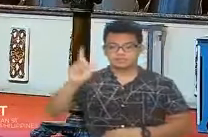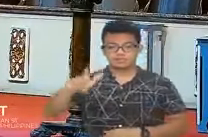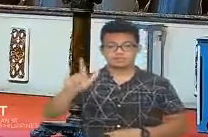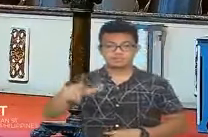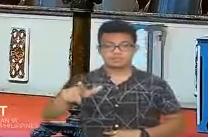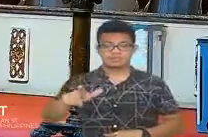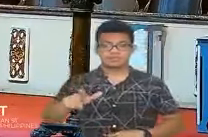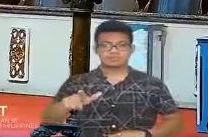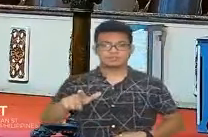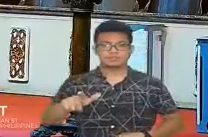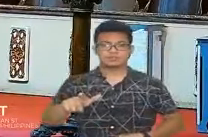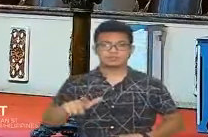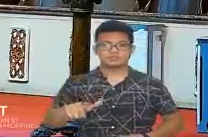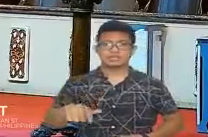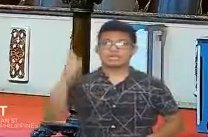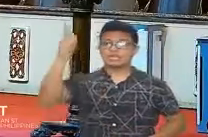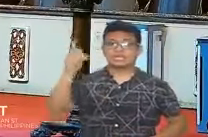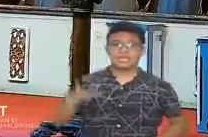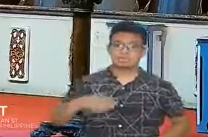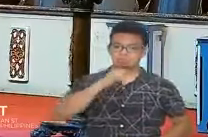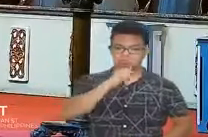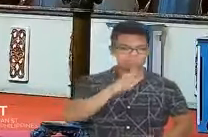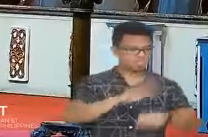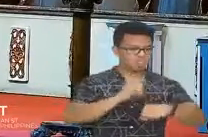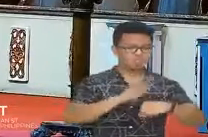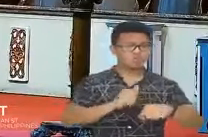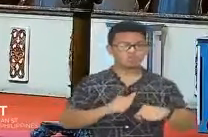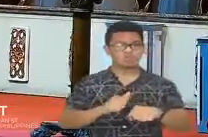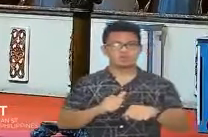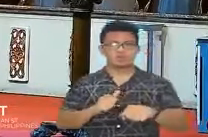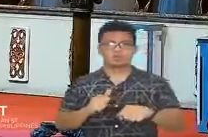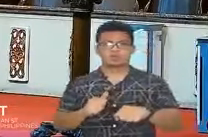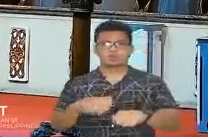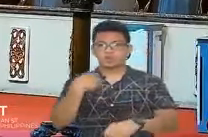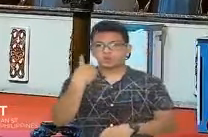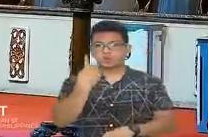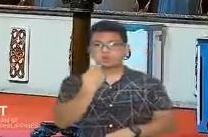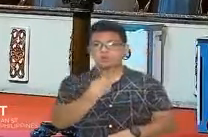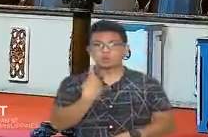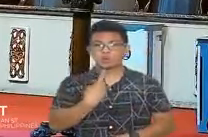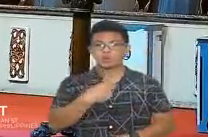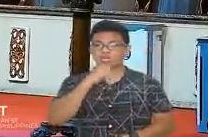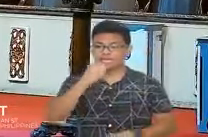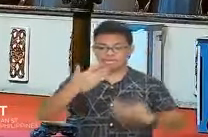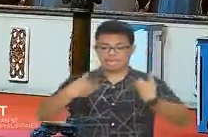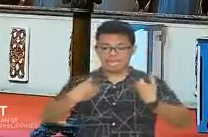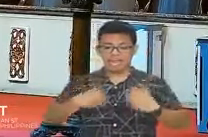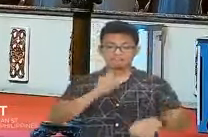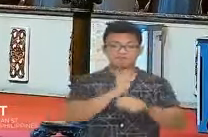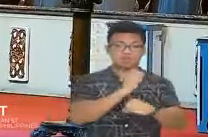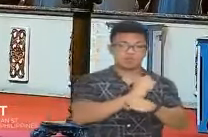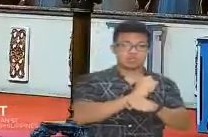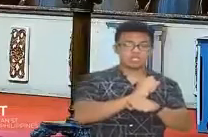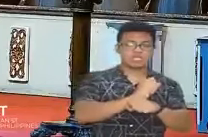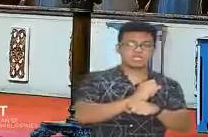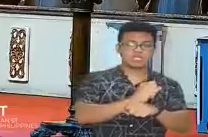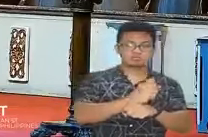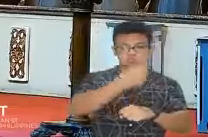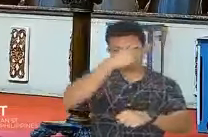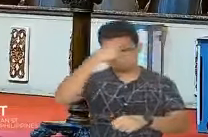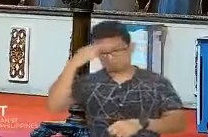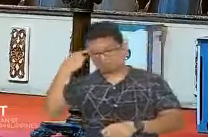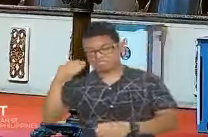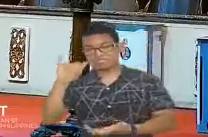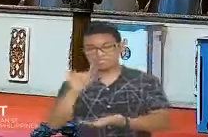Later on, I found out nga dili mo tawag ang Ginoo og white trabaho. Nga naman, Pastor,